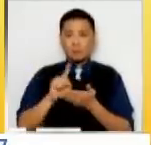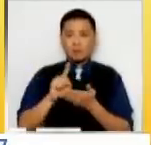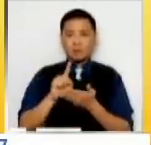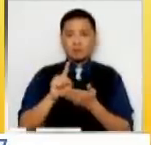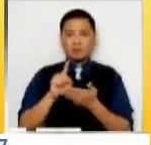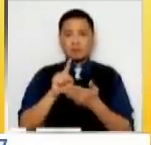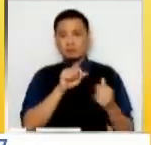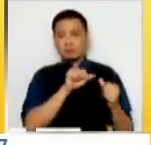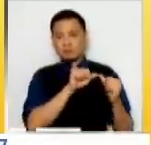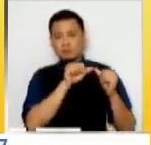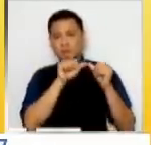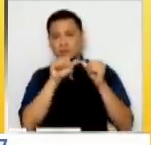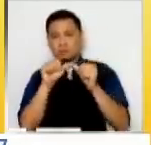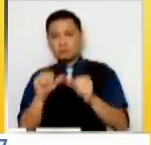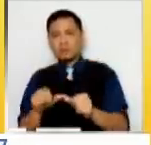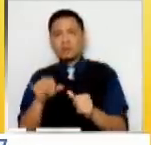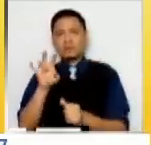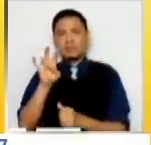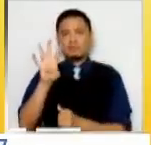nasa